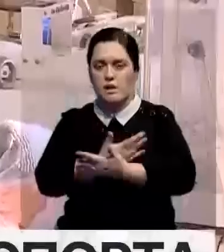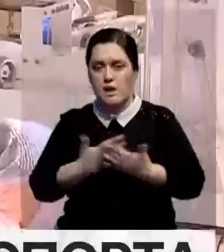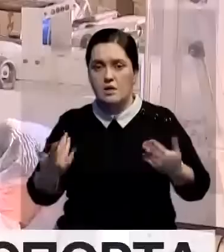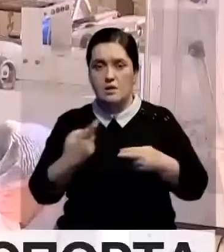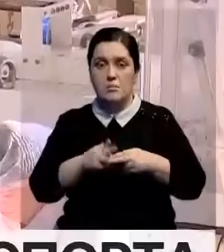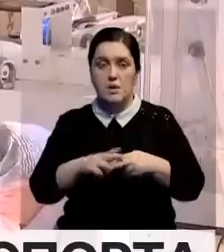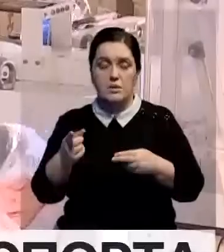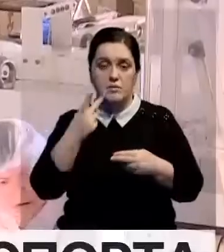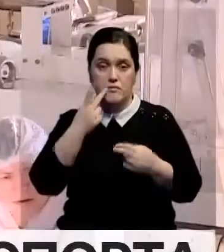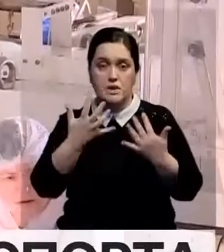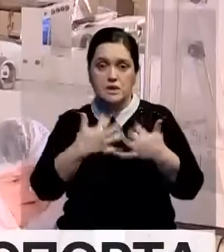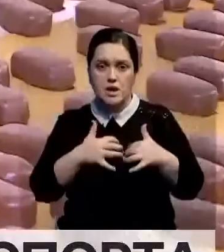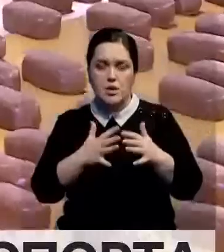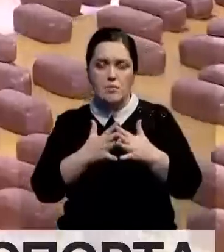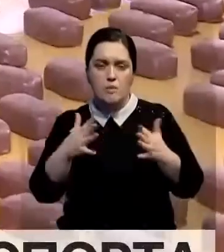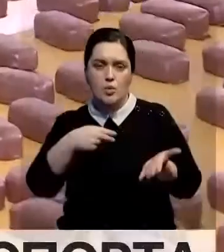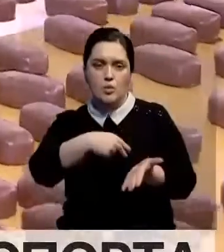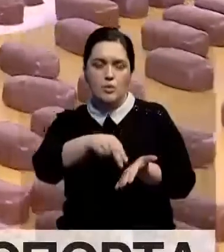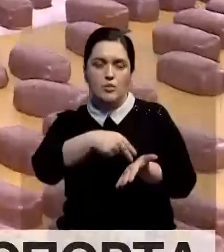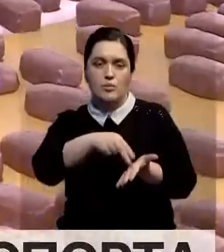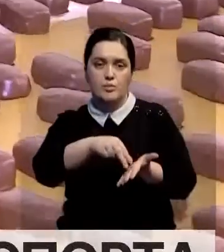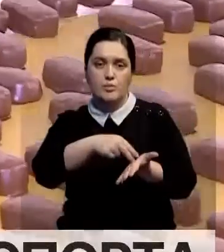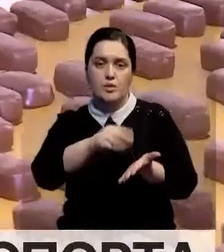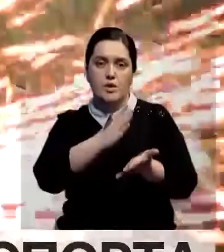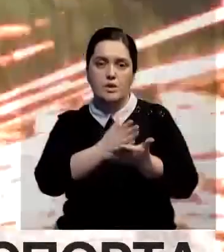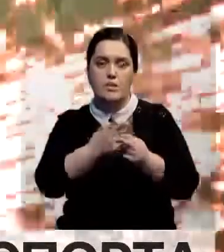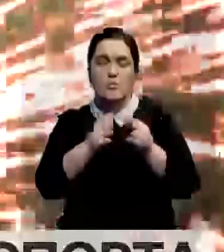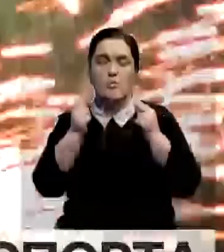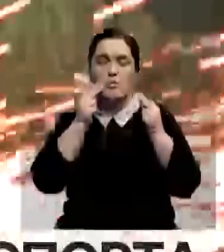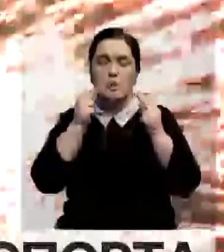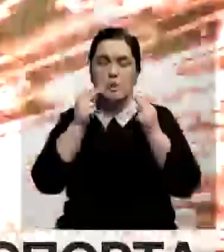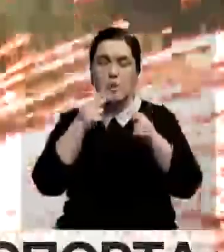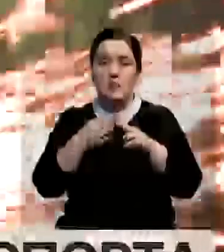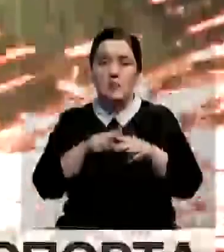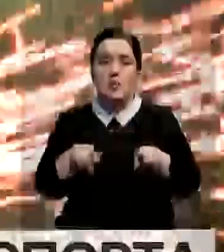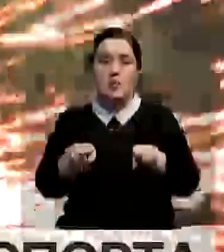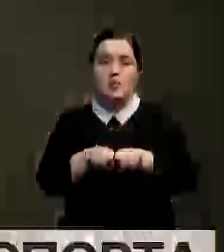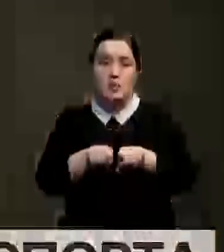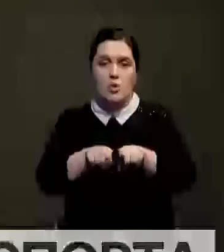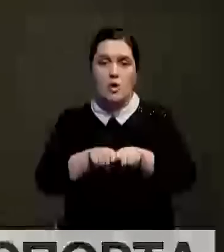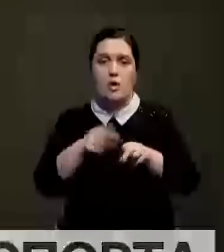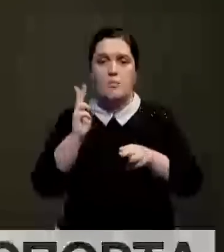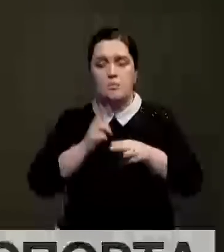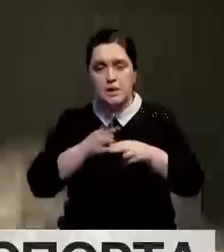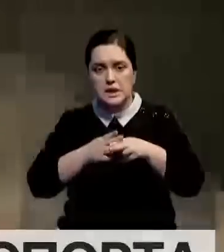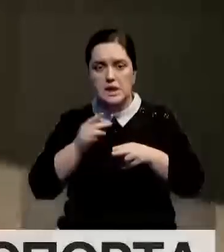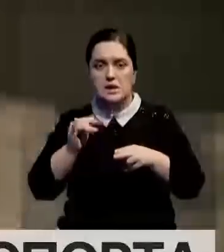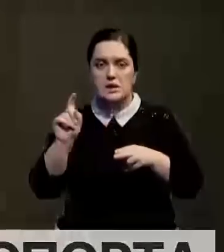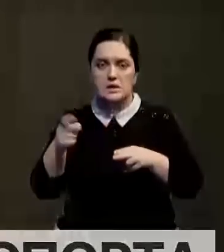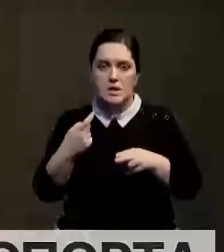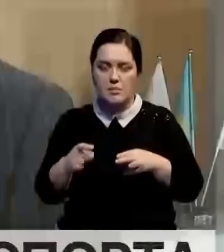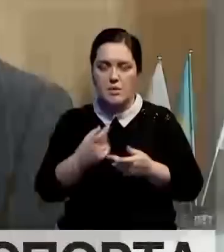показывают цифры, особым спросом у стран-партнеров пользуются продукты питания. Не менее востребованы наши металлы и товары